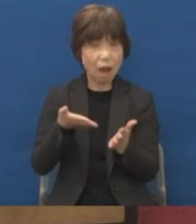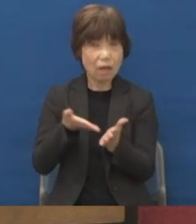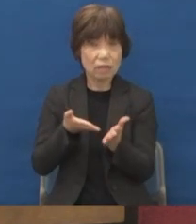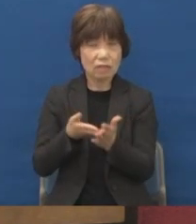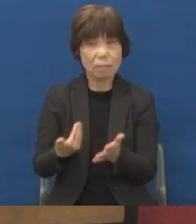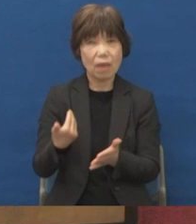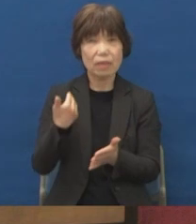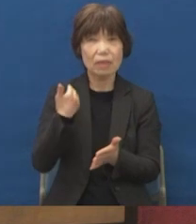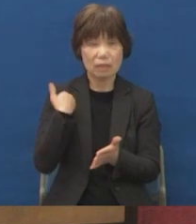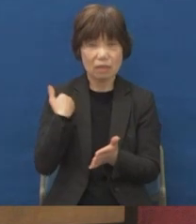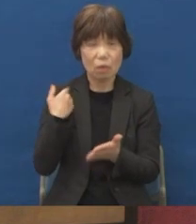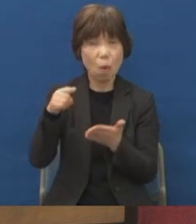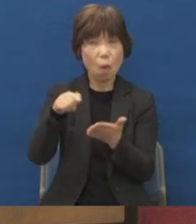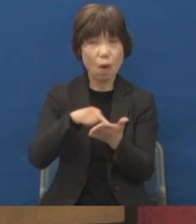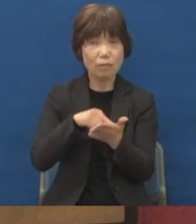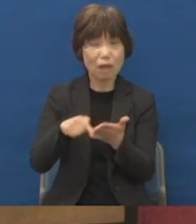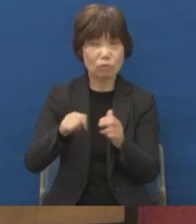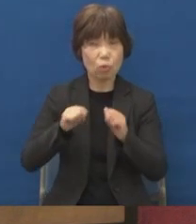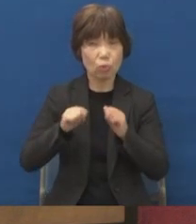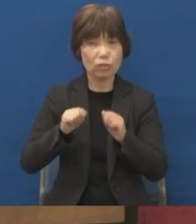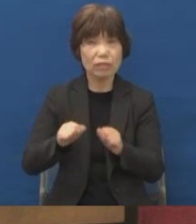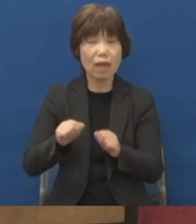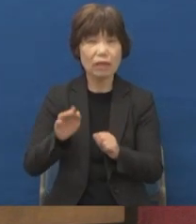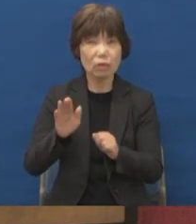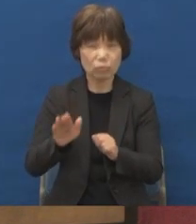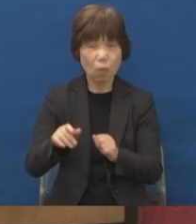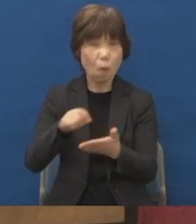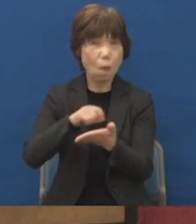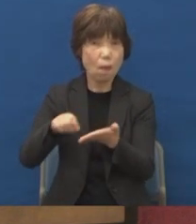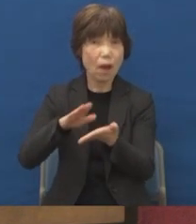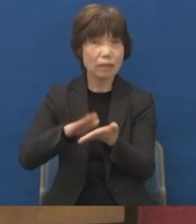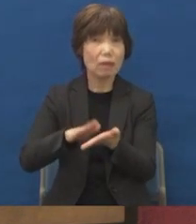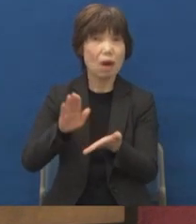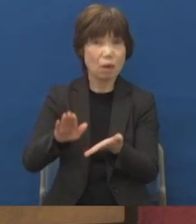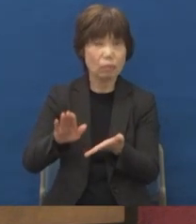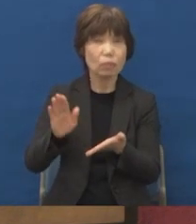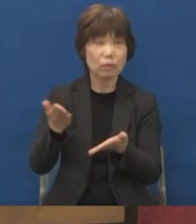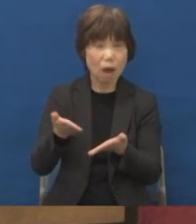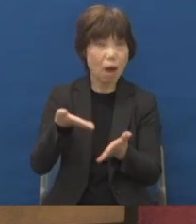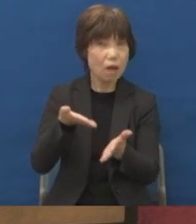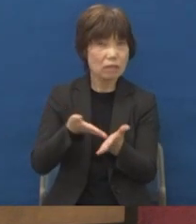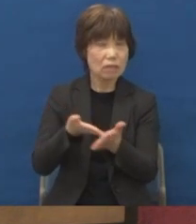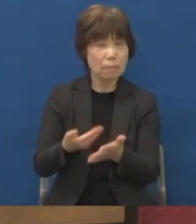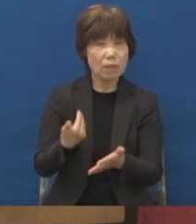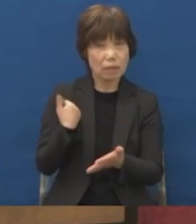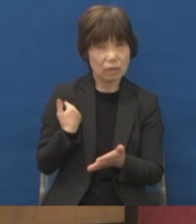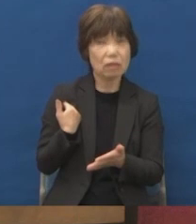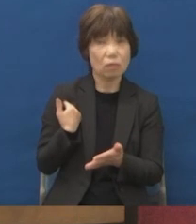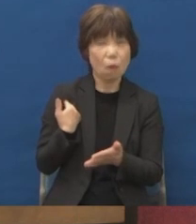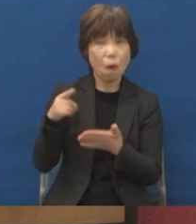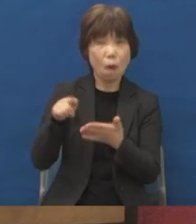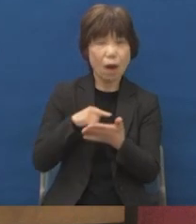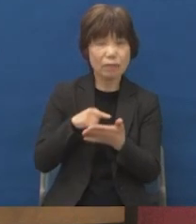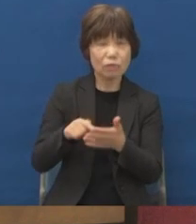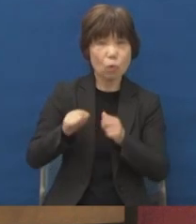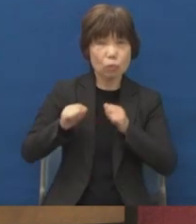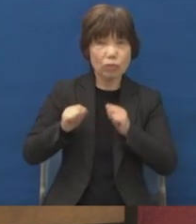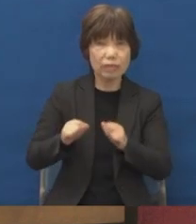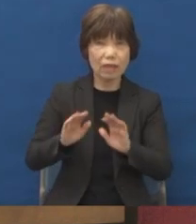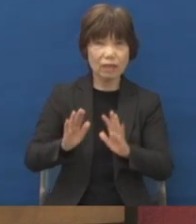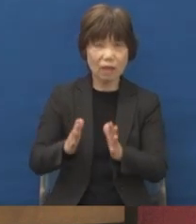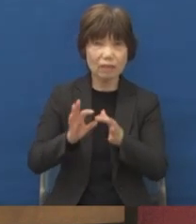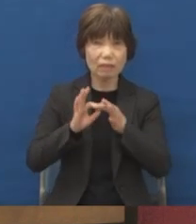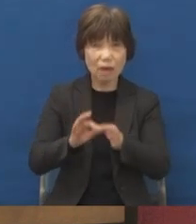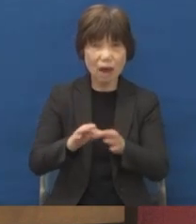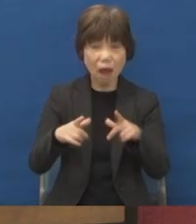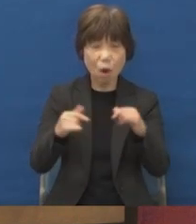を果たそうとしていると書かれていますが、説明責任を果たそうとしていないから国民